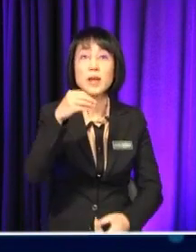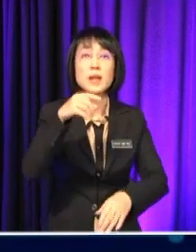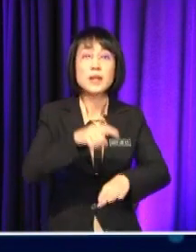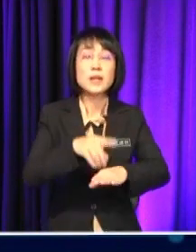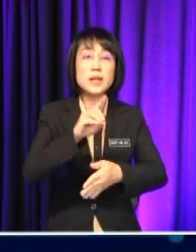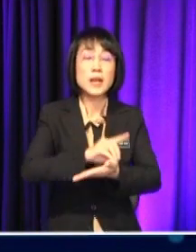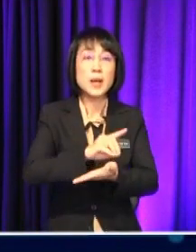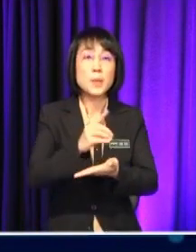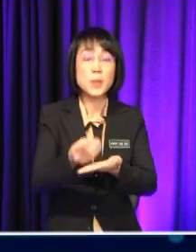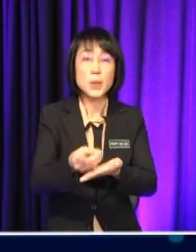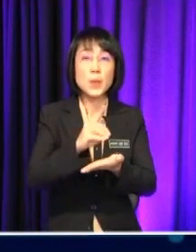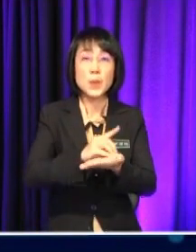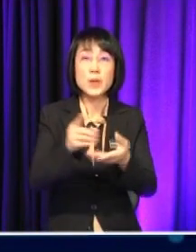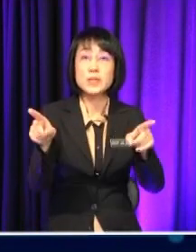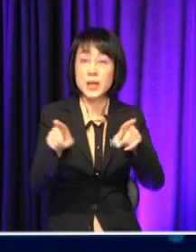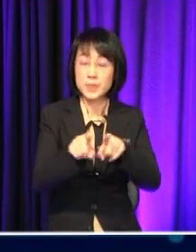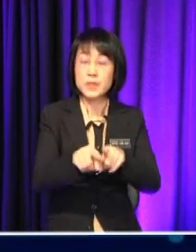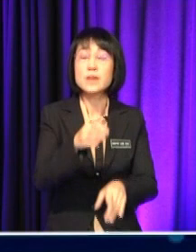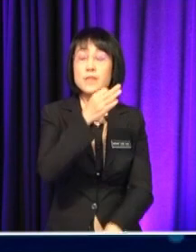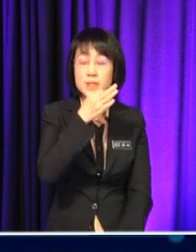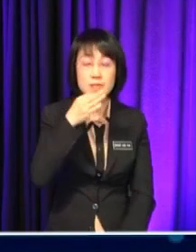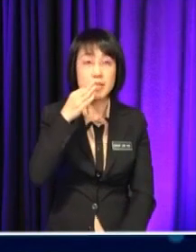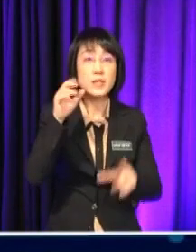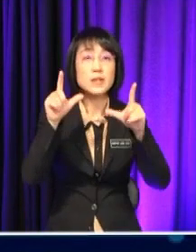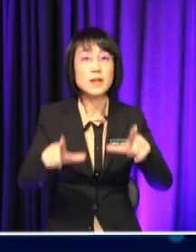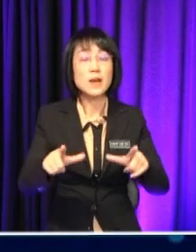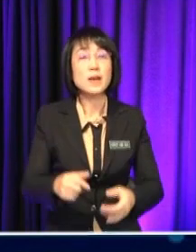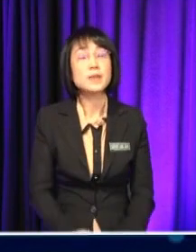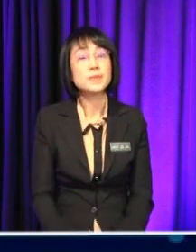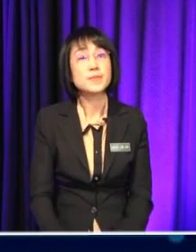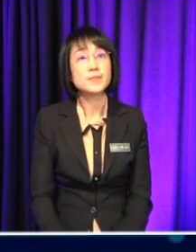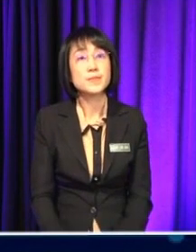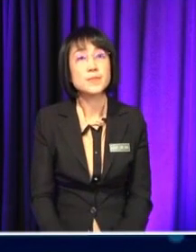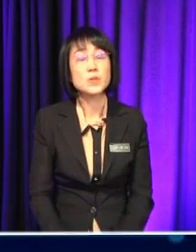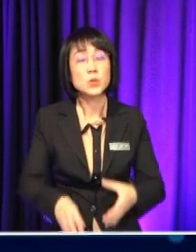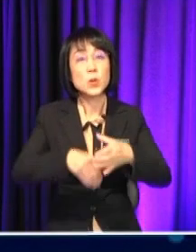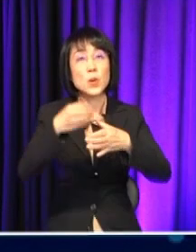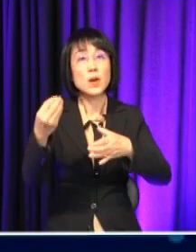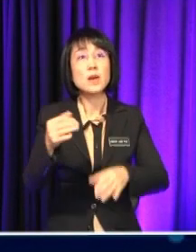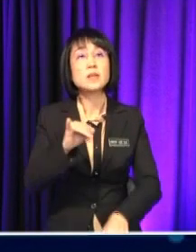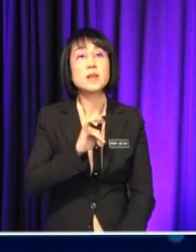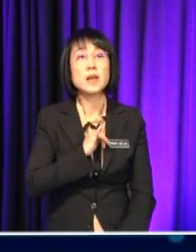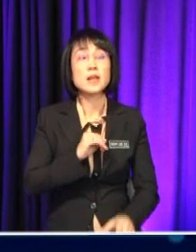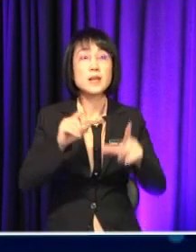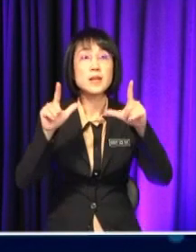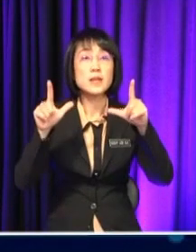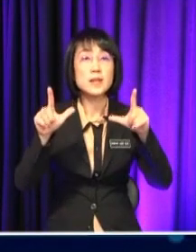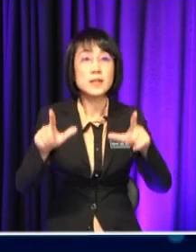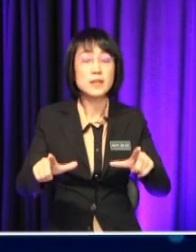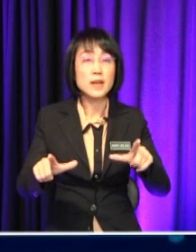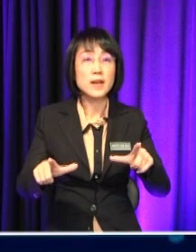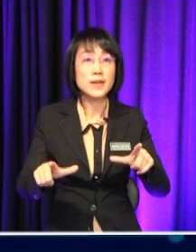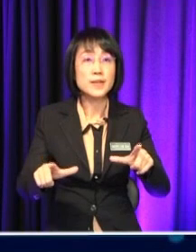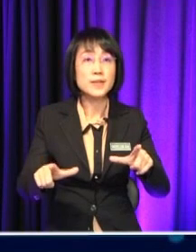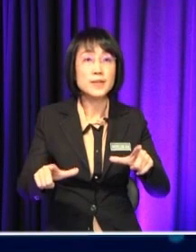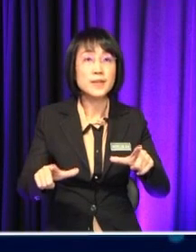macam Fizi letak dan yang untuk luaran pula saya yang pertama saya lihat ah dia jauh sedikit daripada DVD